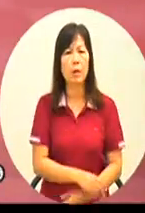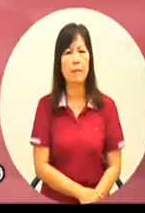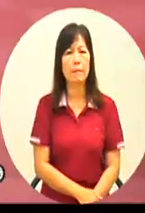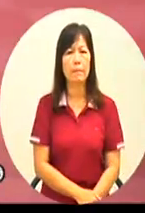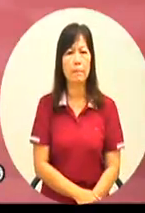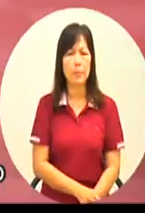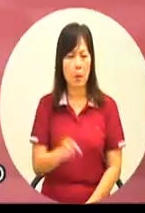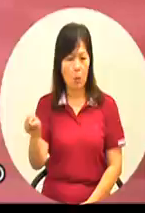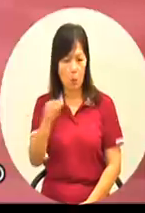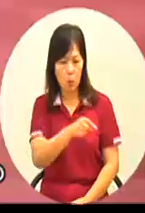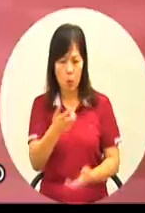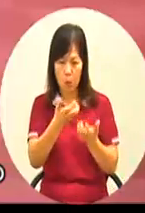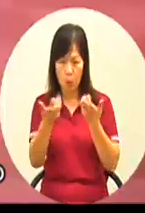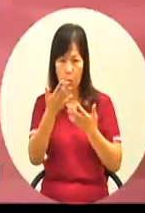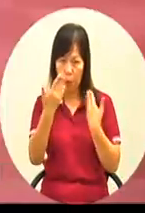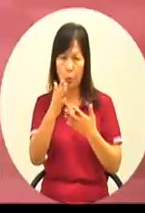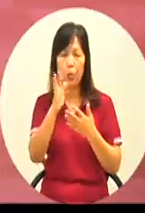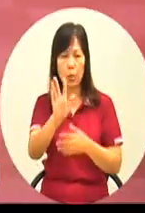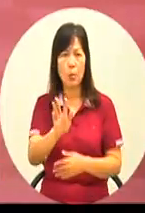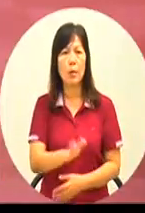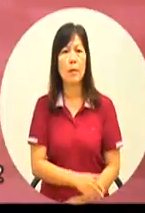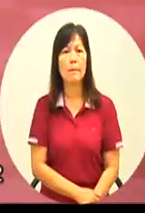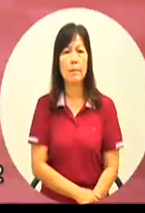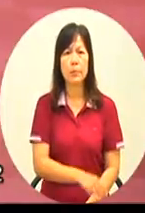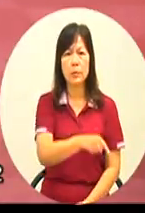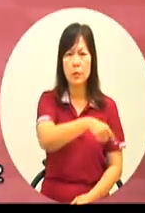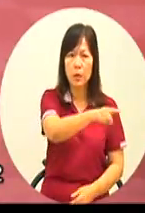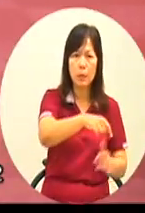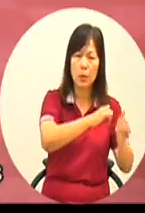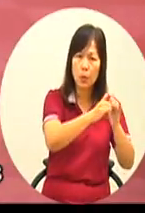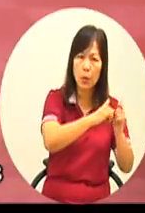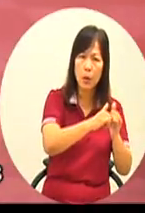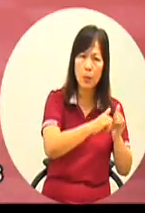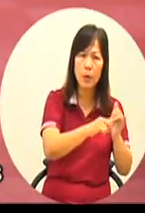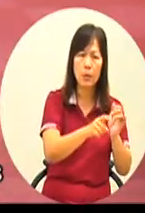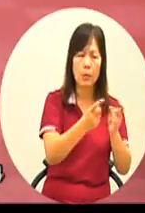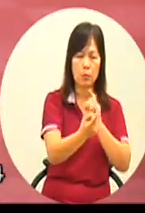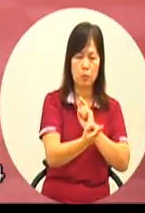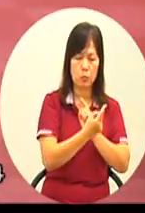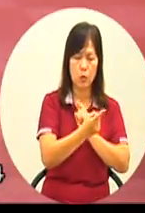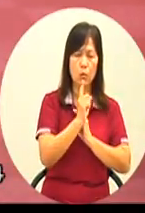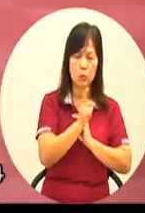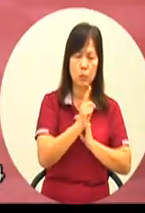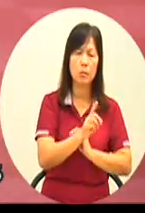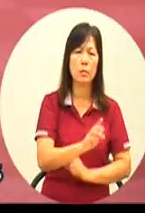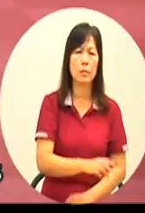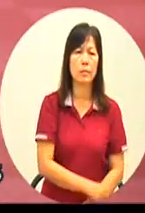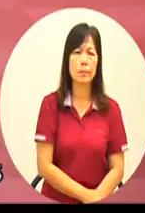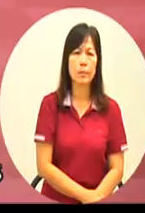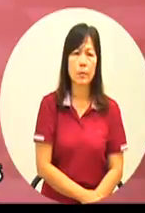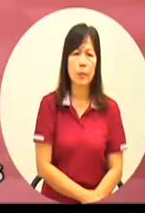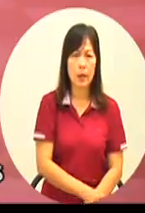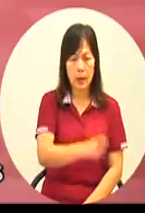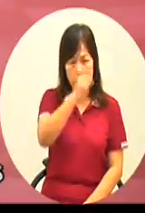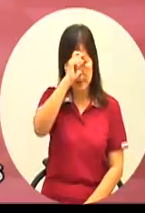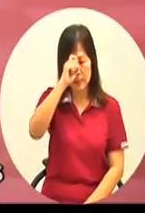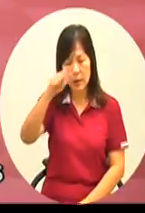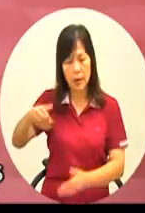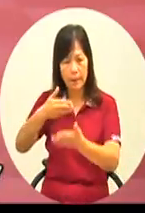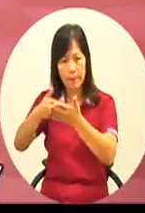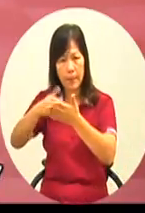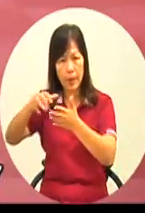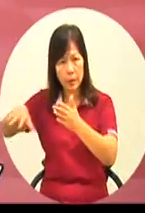显的看得出来。所以呢，内围社区的公民呢、居民呢，有向本席提出陈情，希望跟美术馆结